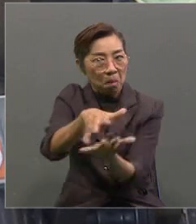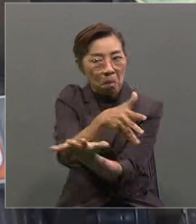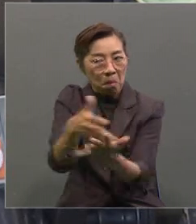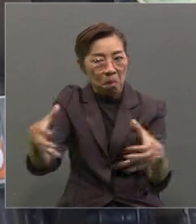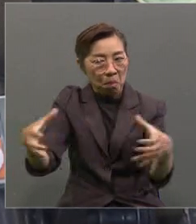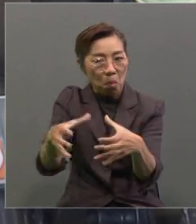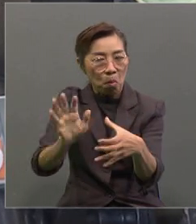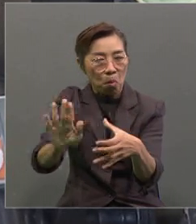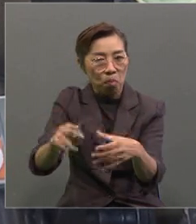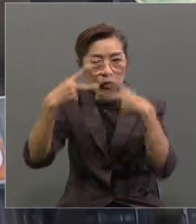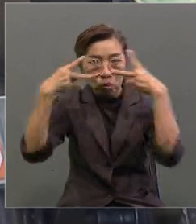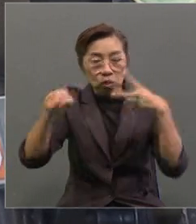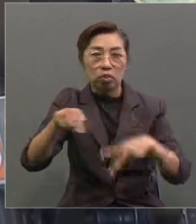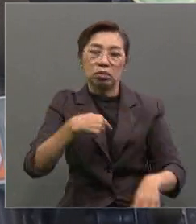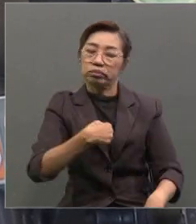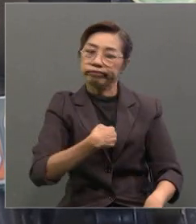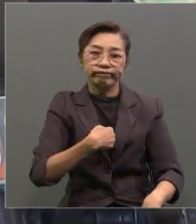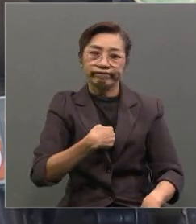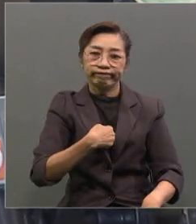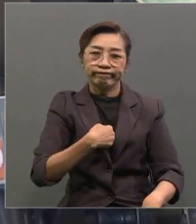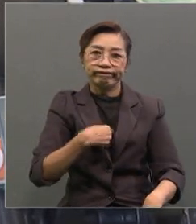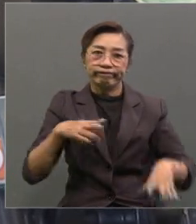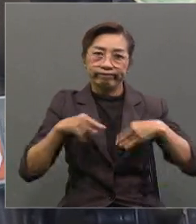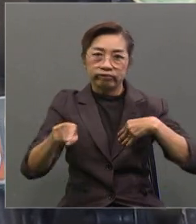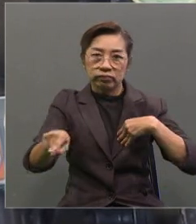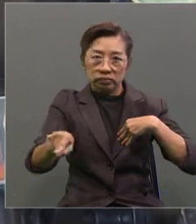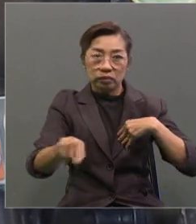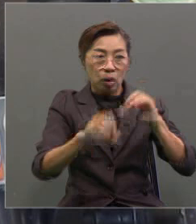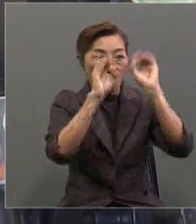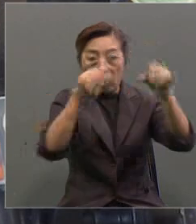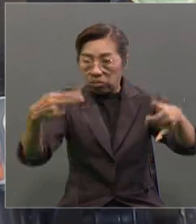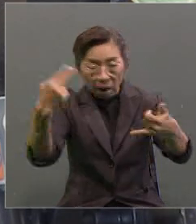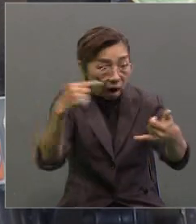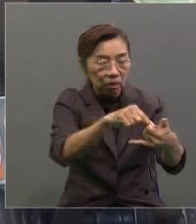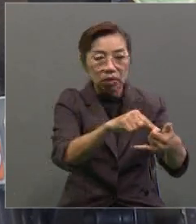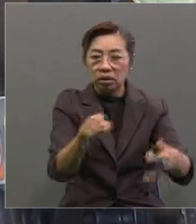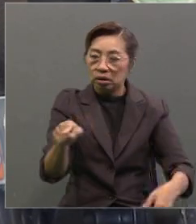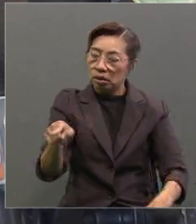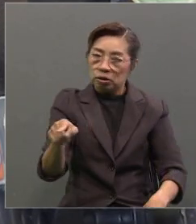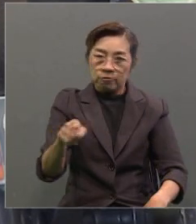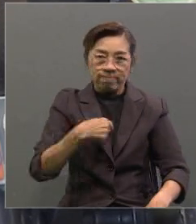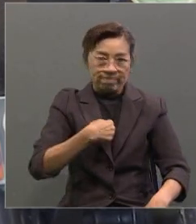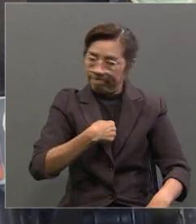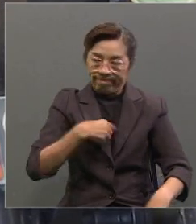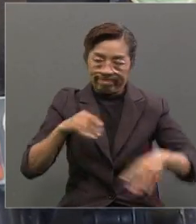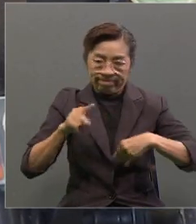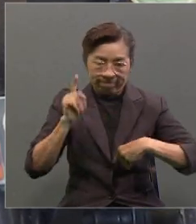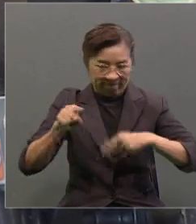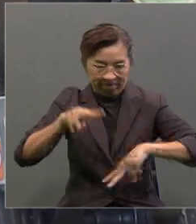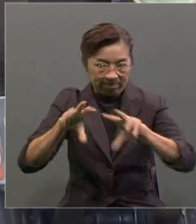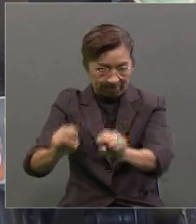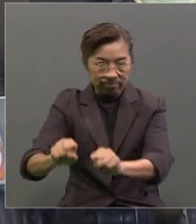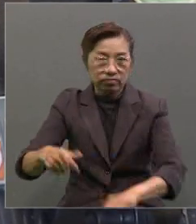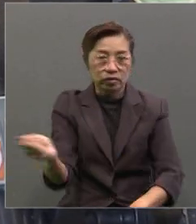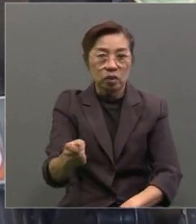พี่ก็รับไม่ได้นะครับที่ไม่กระสุนไม่โดนครูอันนี้พี่รับไม่ได้พี่จะปราบปรามพวกนี้แบบเฉียบขาดหลาย